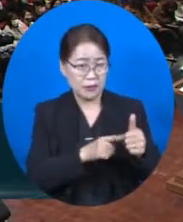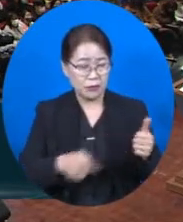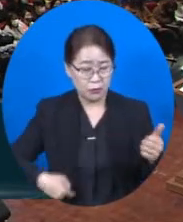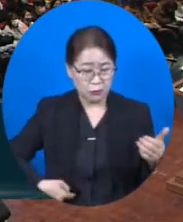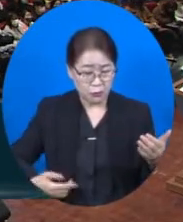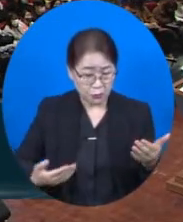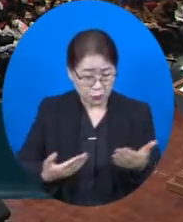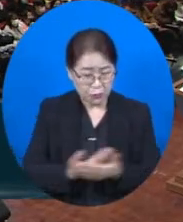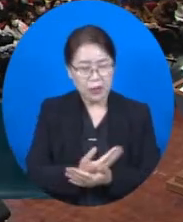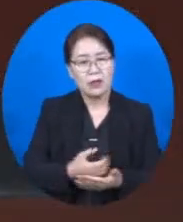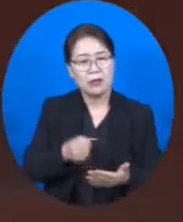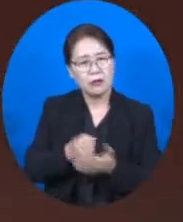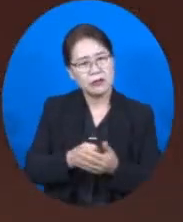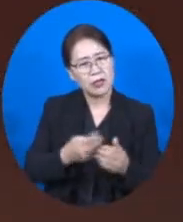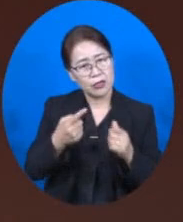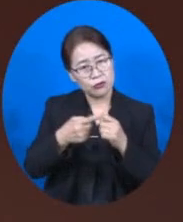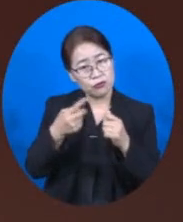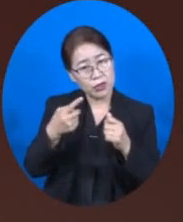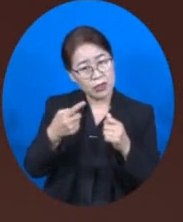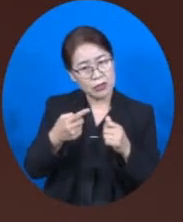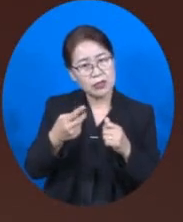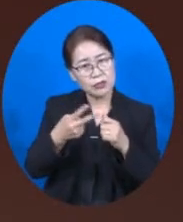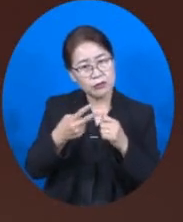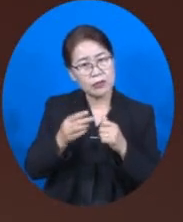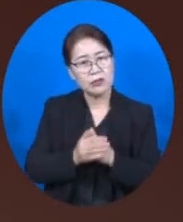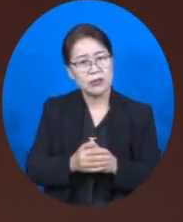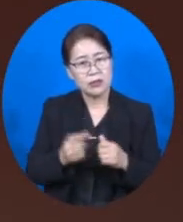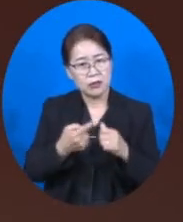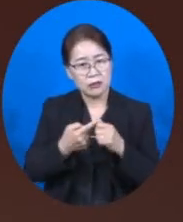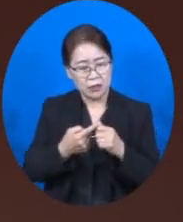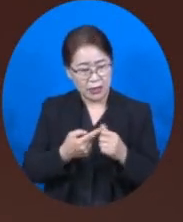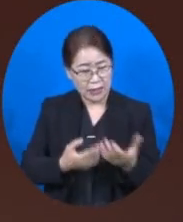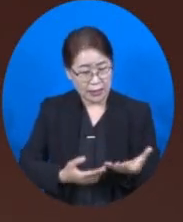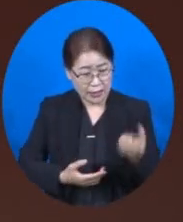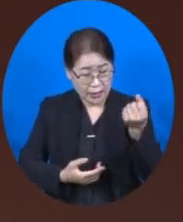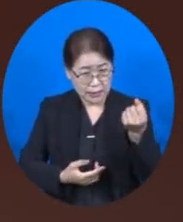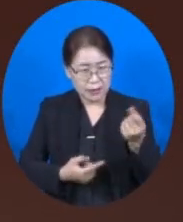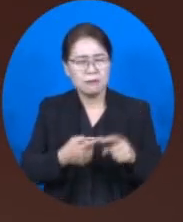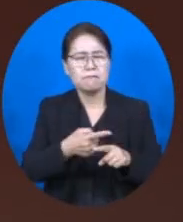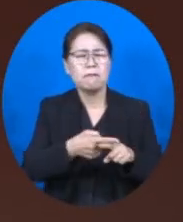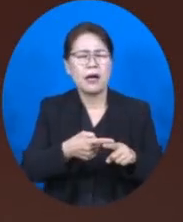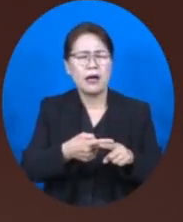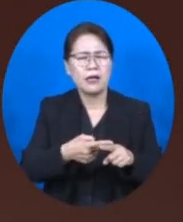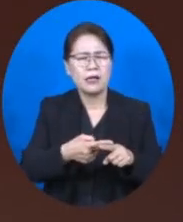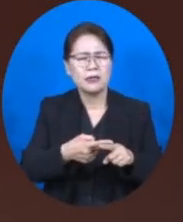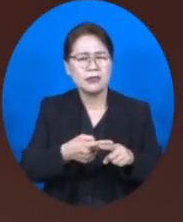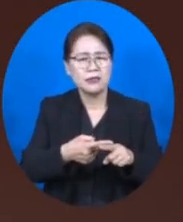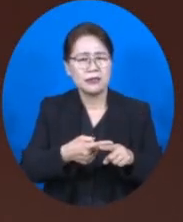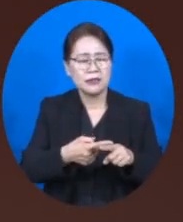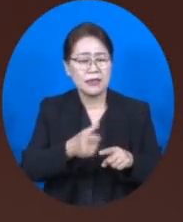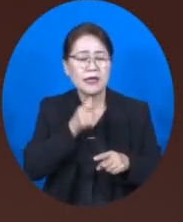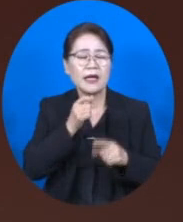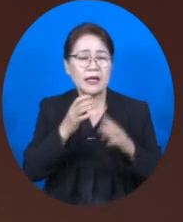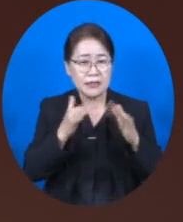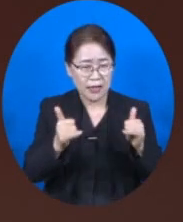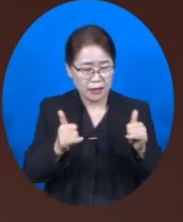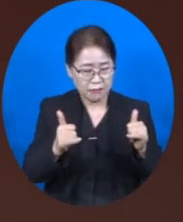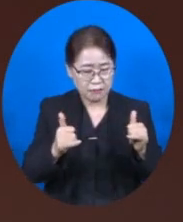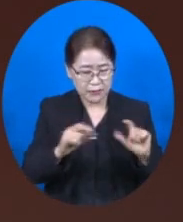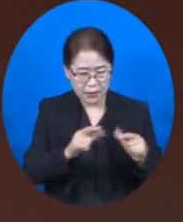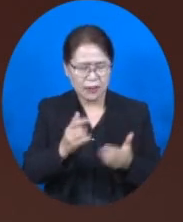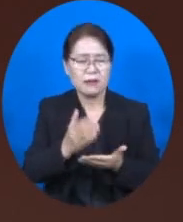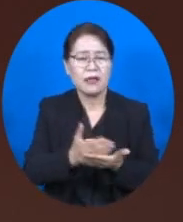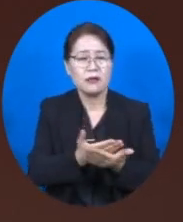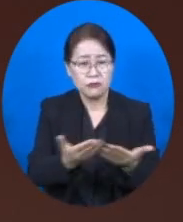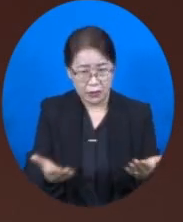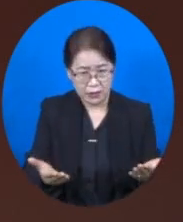회개의 결단은 두 가지입니다 첫째로 내 소유의 절반을 가난한 자들에게 주겠다는